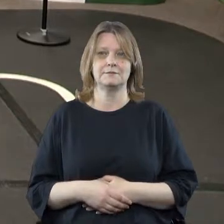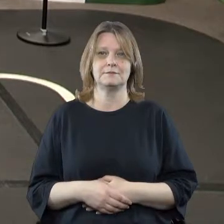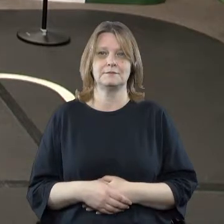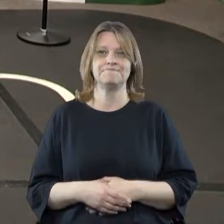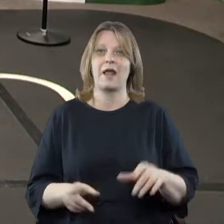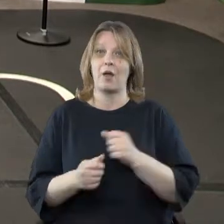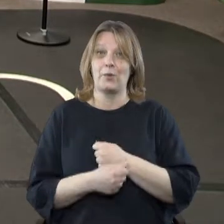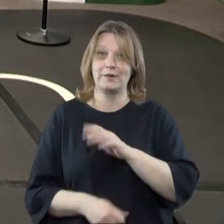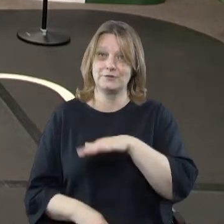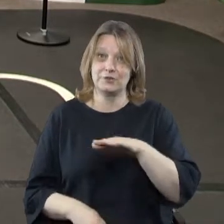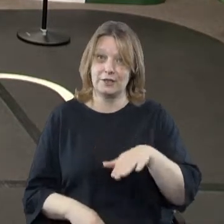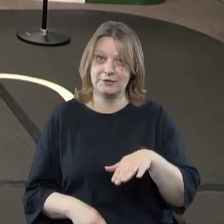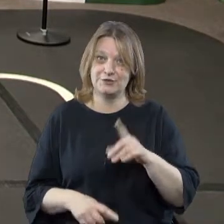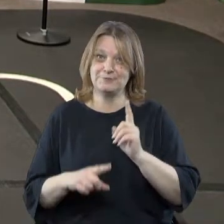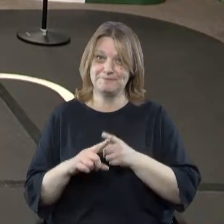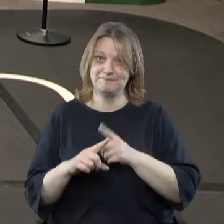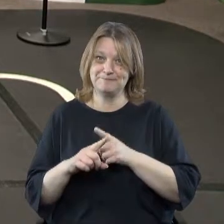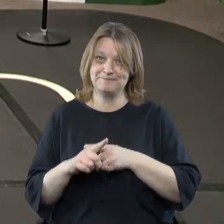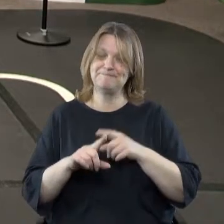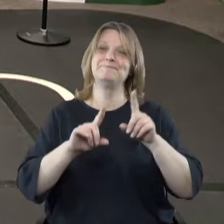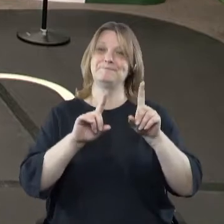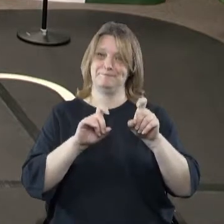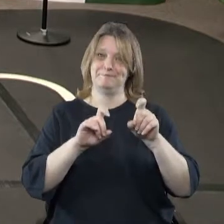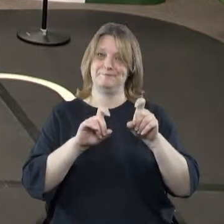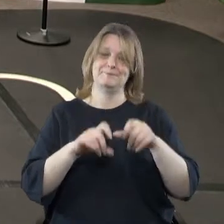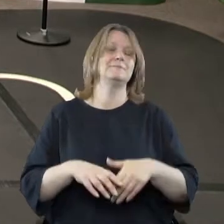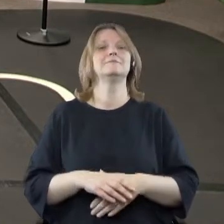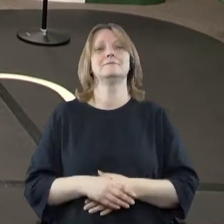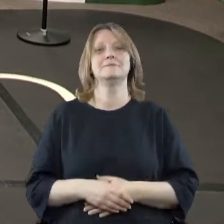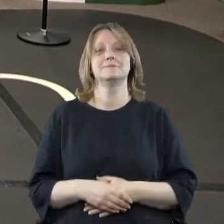Drogie dzieci, myślę, że powolutku możemy zaczynać.